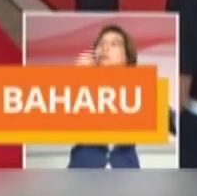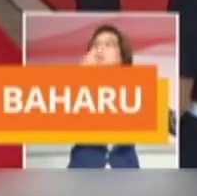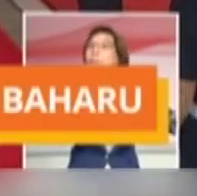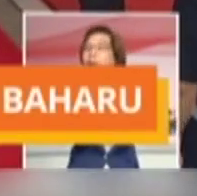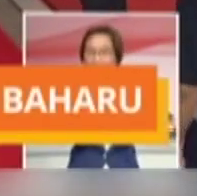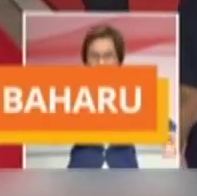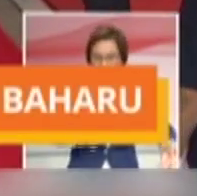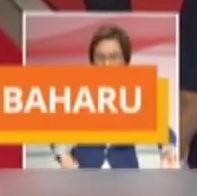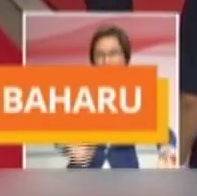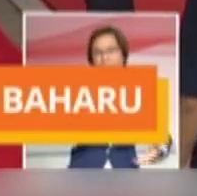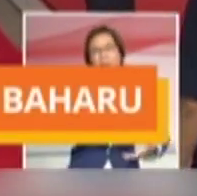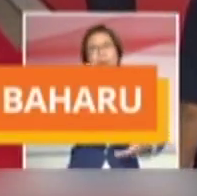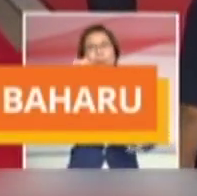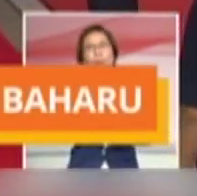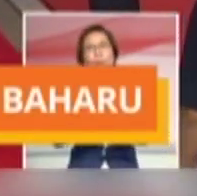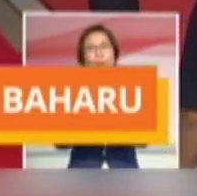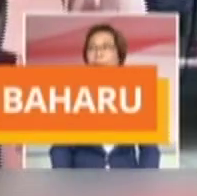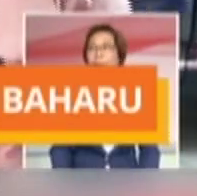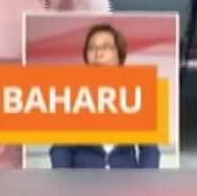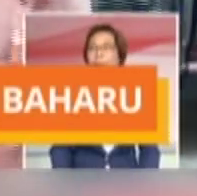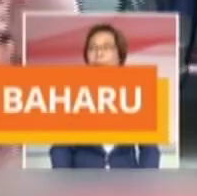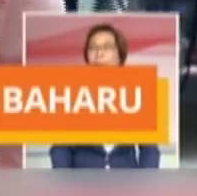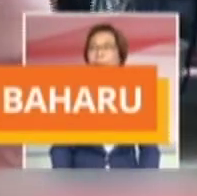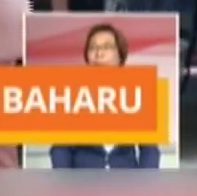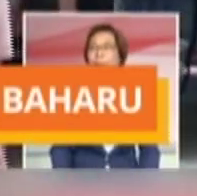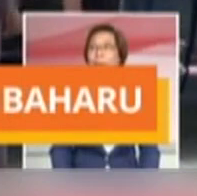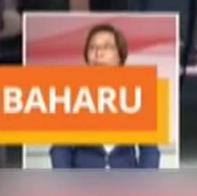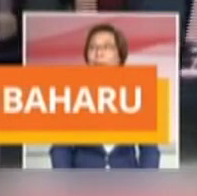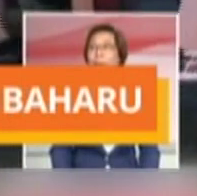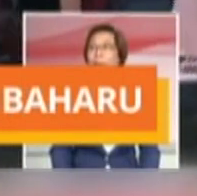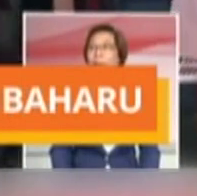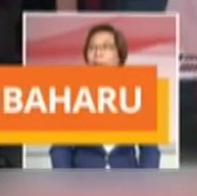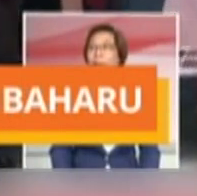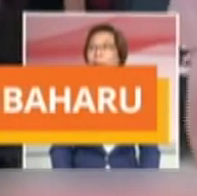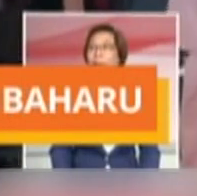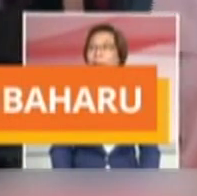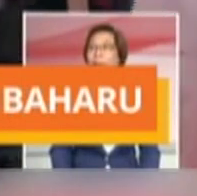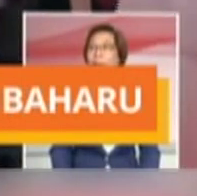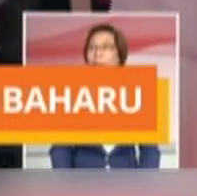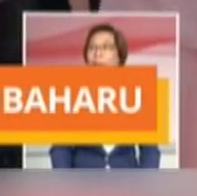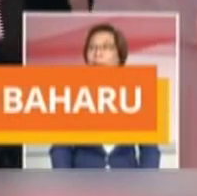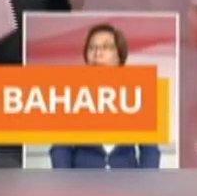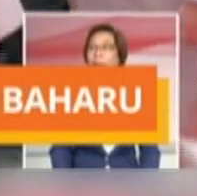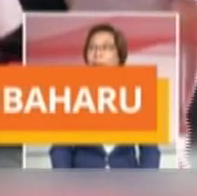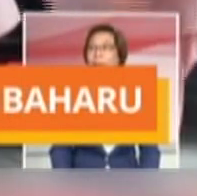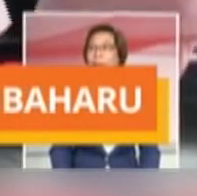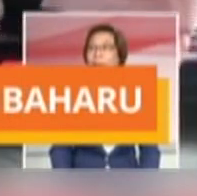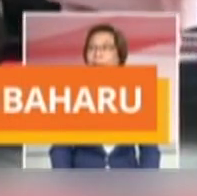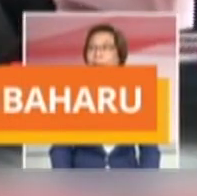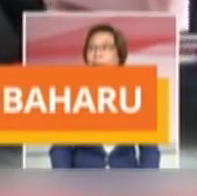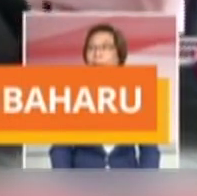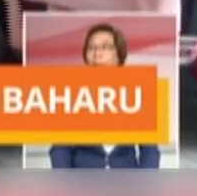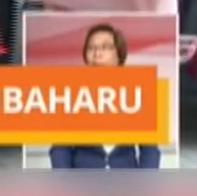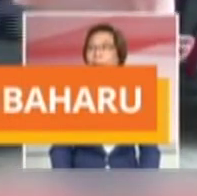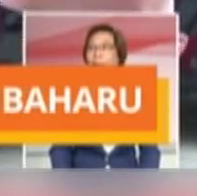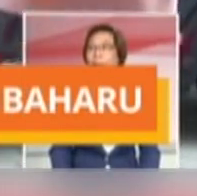diiringi semangat cintakan tanah air yang membara, sambutan Hari Kebangsaan 2020 berlangsung di Dataran Pahlawan Putrajaya